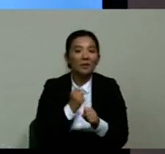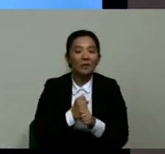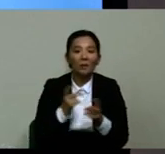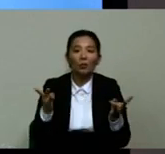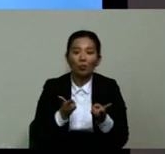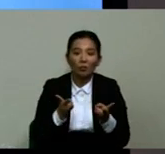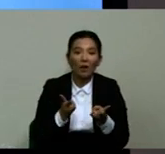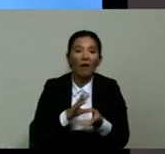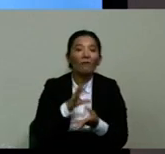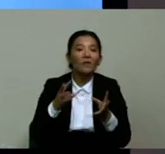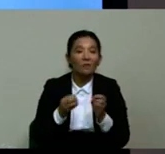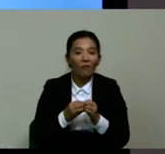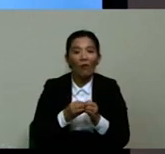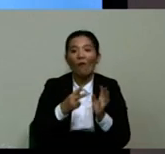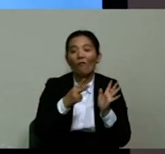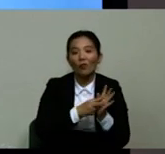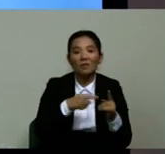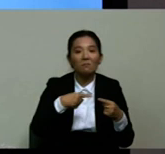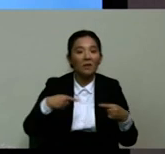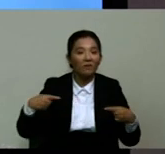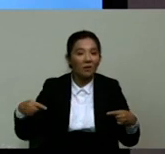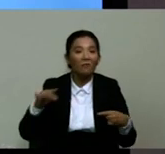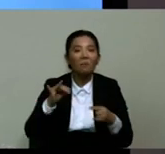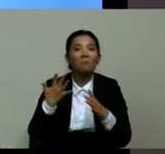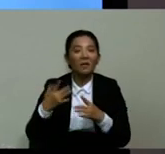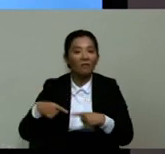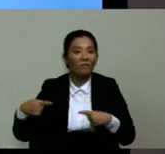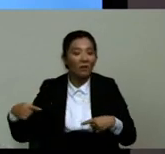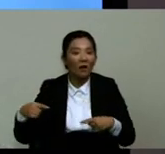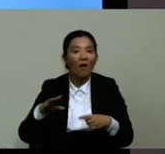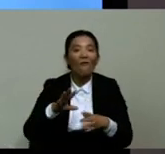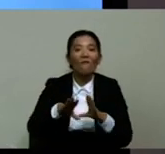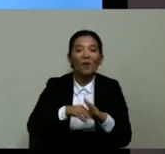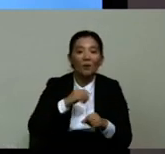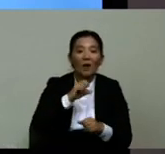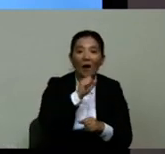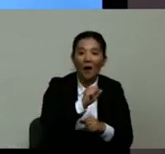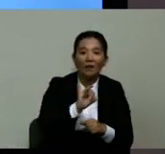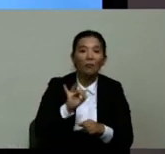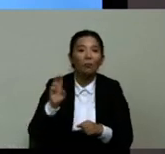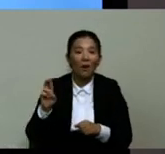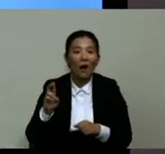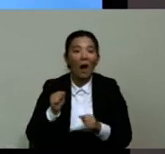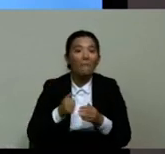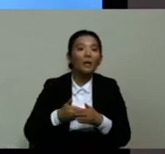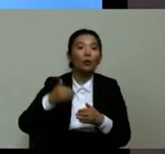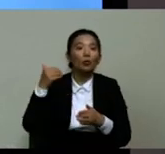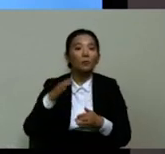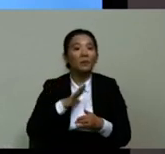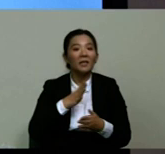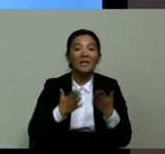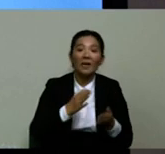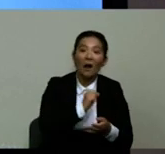сделаем? Всего 8 видов и 5 видов. Выбор А и Б. А в предыдущем было или